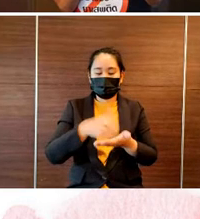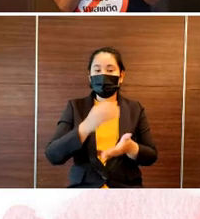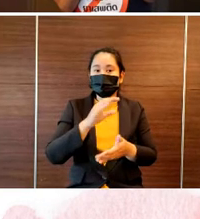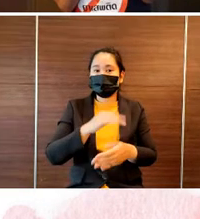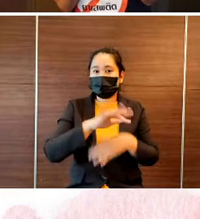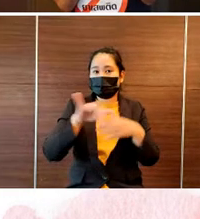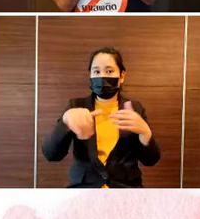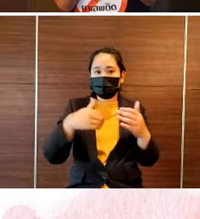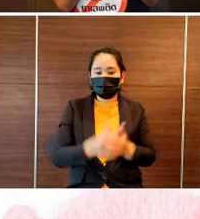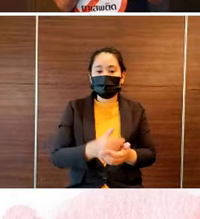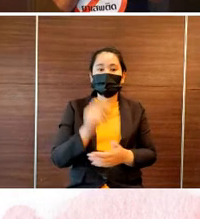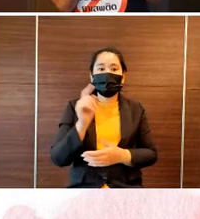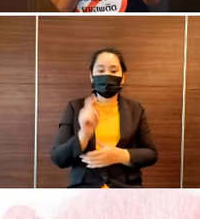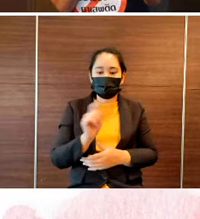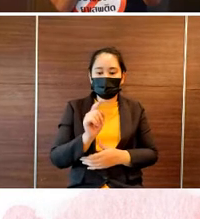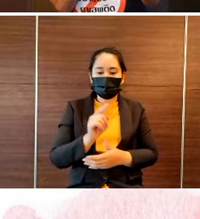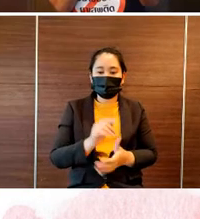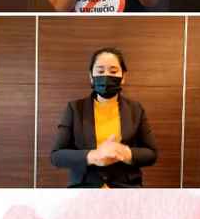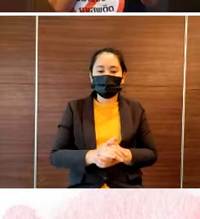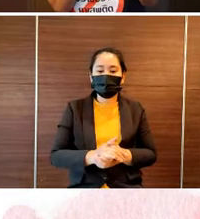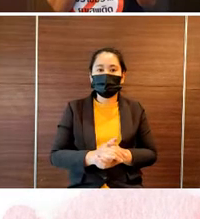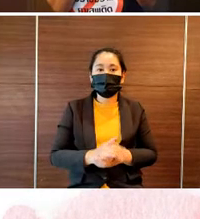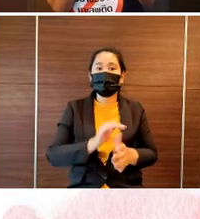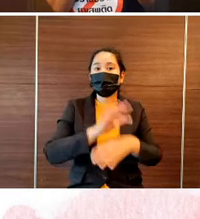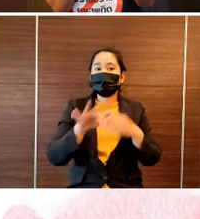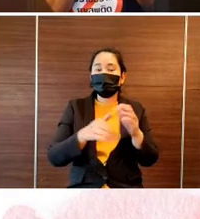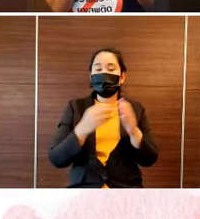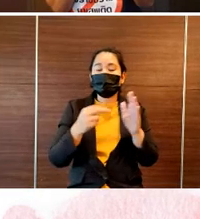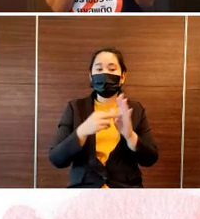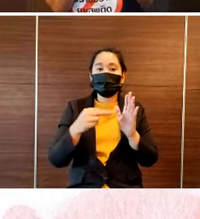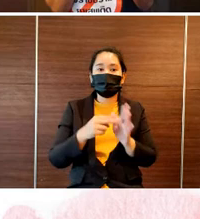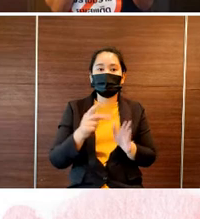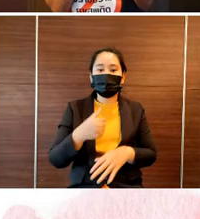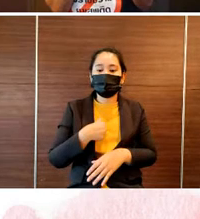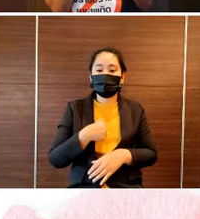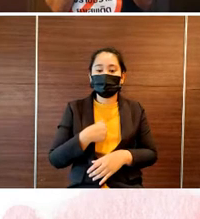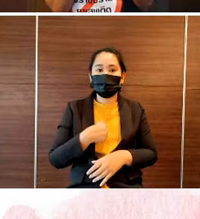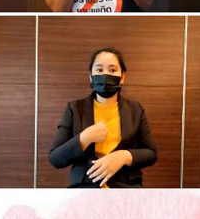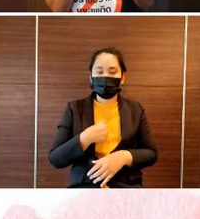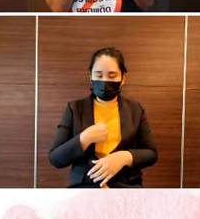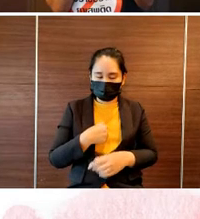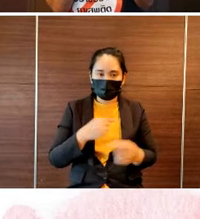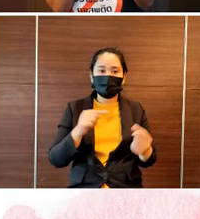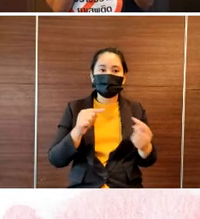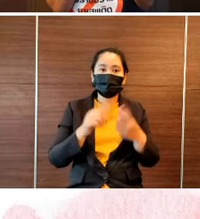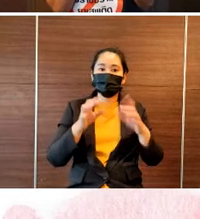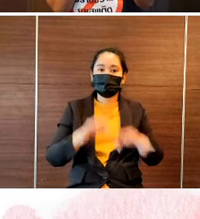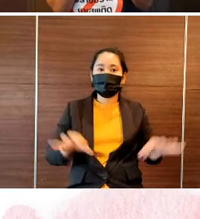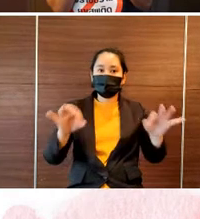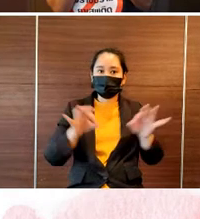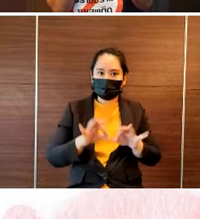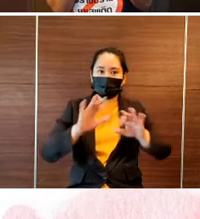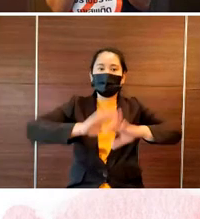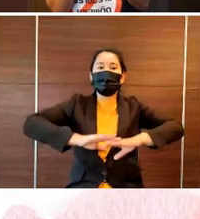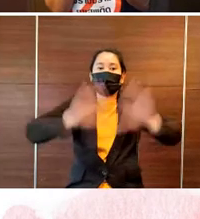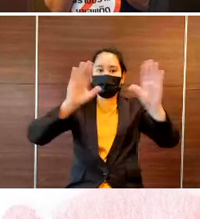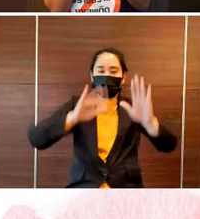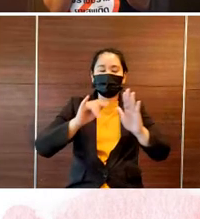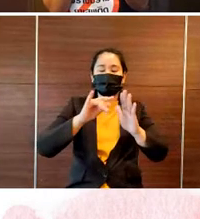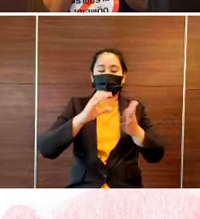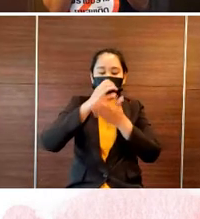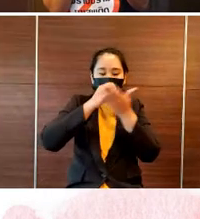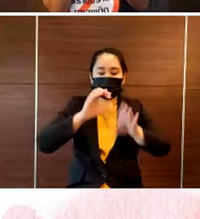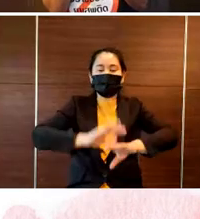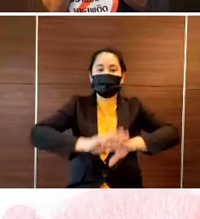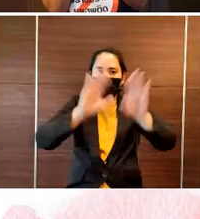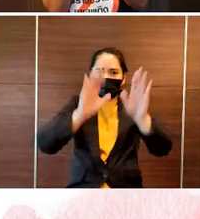หมดอะค่ะในทุกกรีบตะเกียแปลว่าตรงก้านหลักของมันเนี่ยมันพูดเรื่องการเลิกให้ได้เนาะคนใช้ยาเป็นอาชญาก